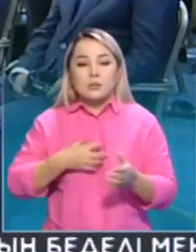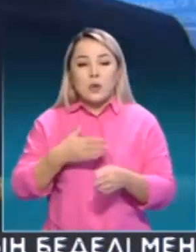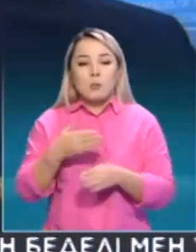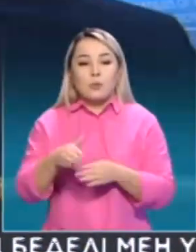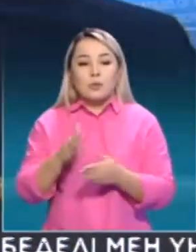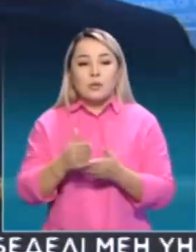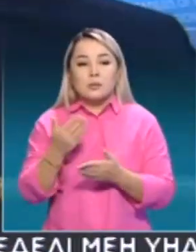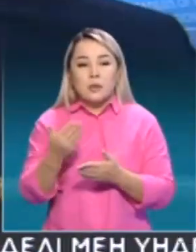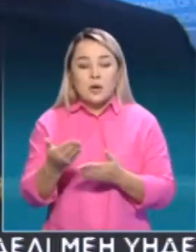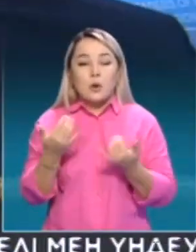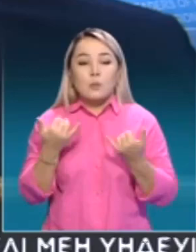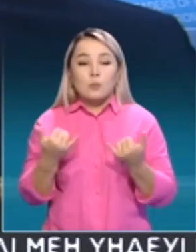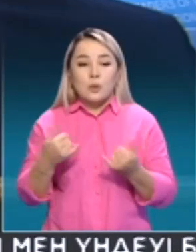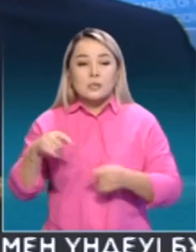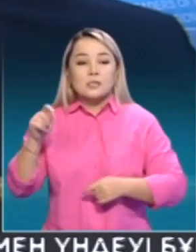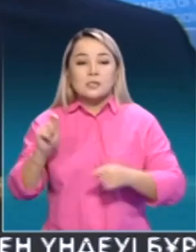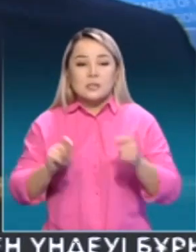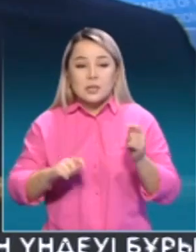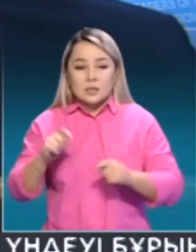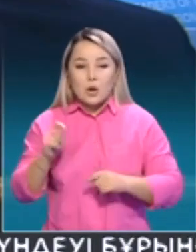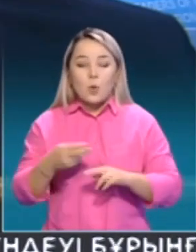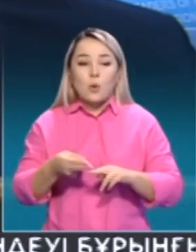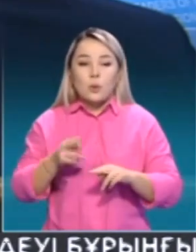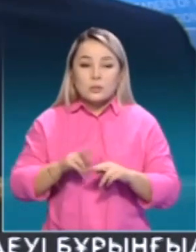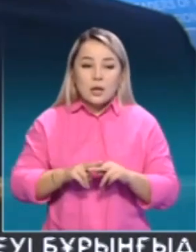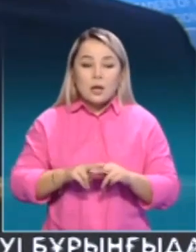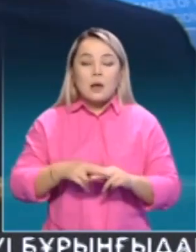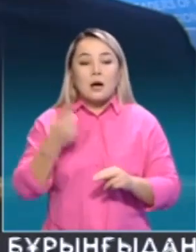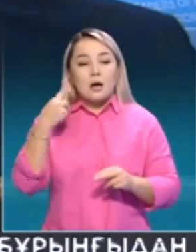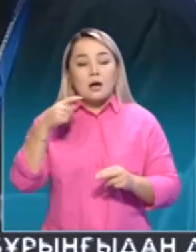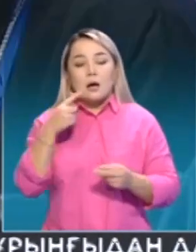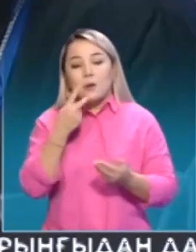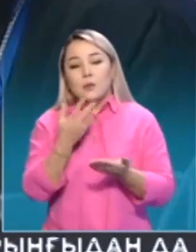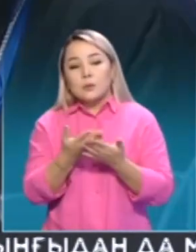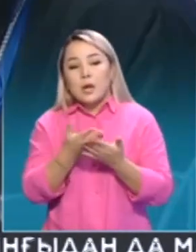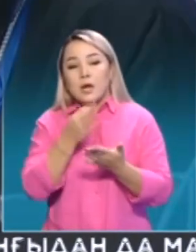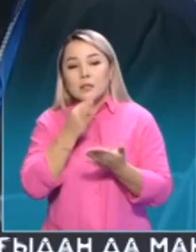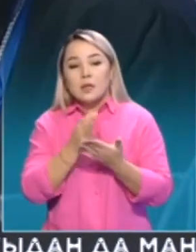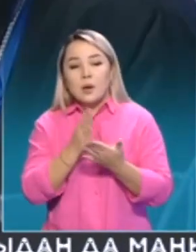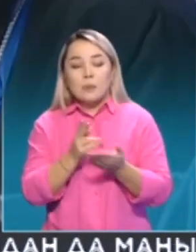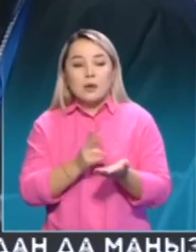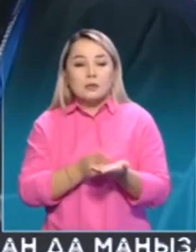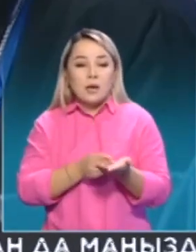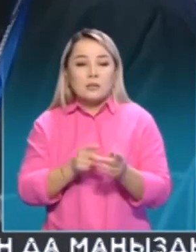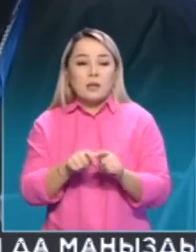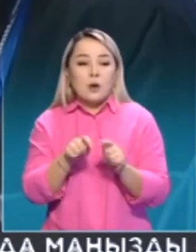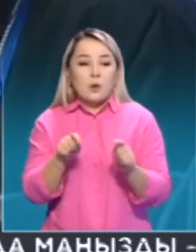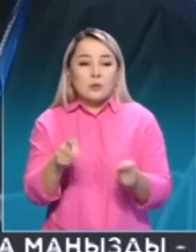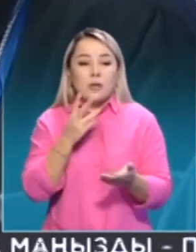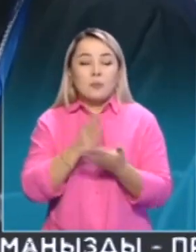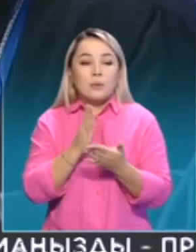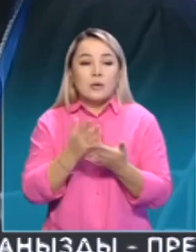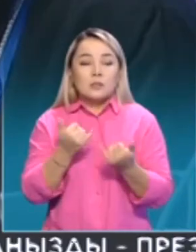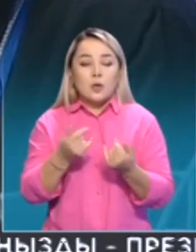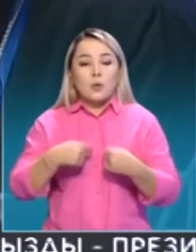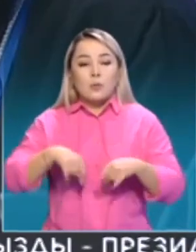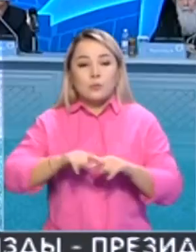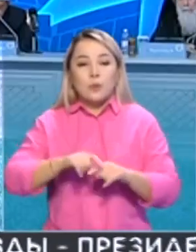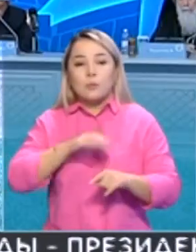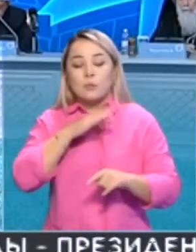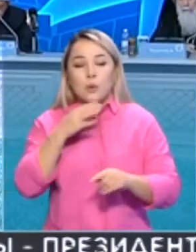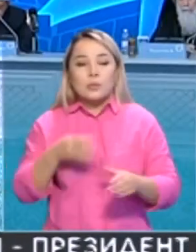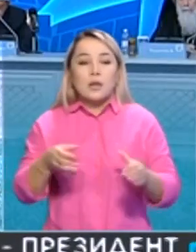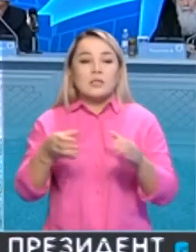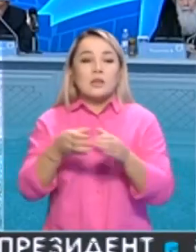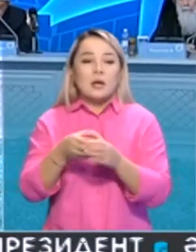бөлігі. Бүгінгі съез соның айқын көрінісі. Осыған дейін өткен форум